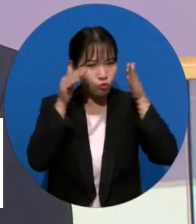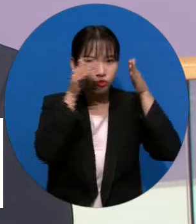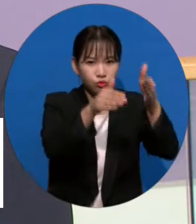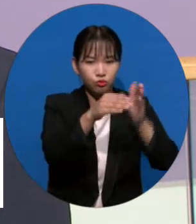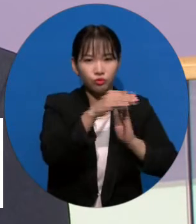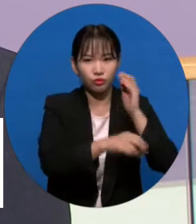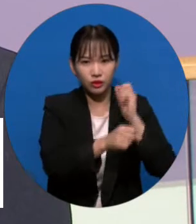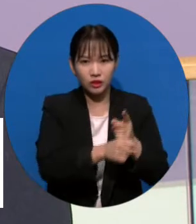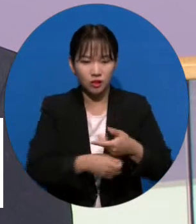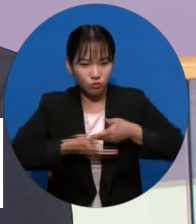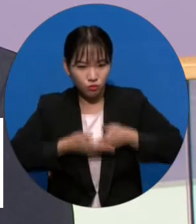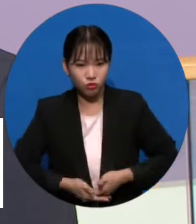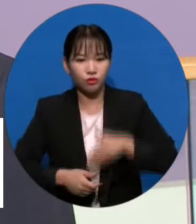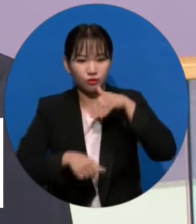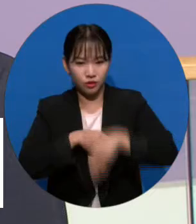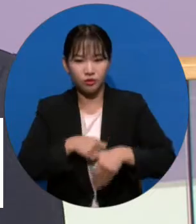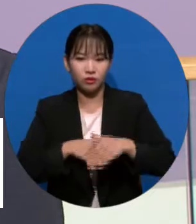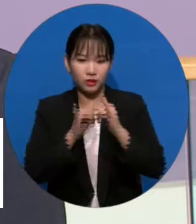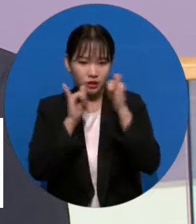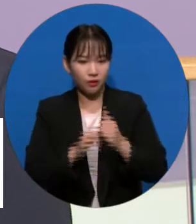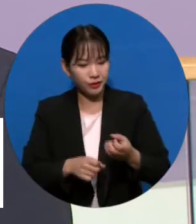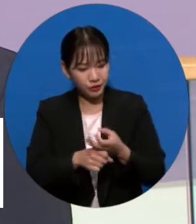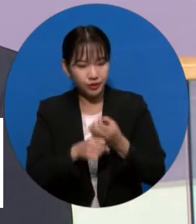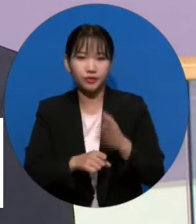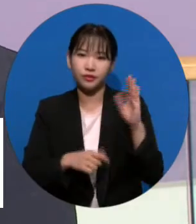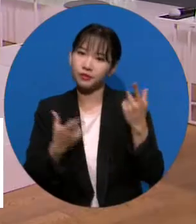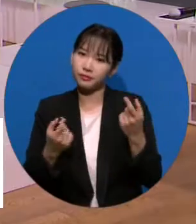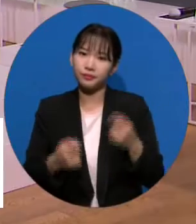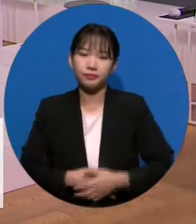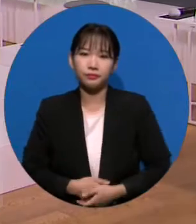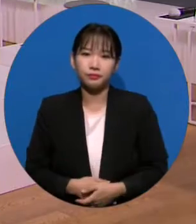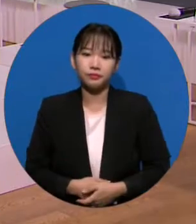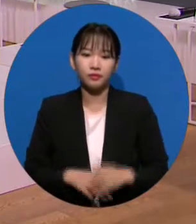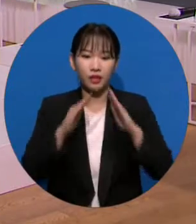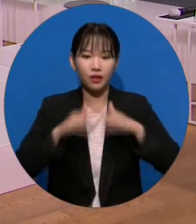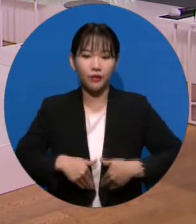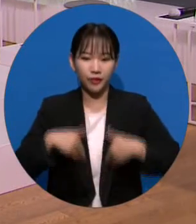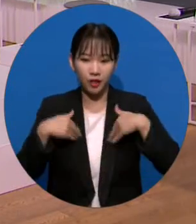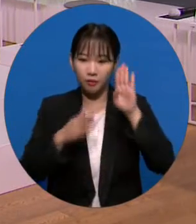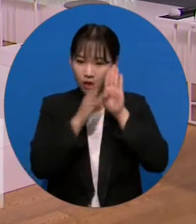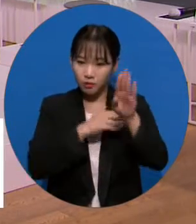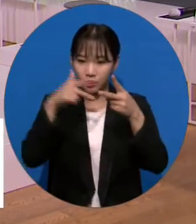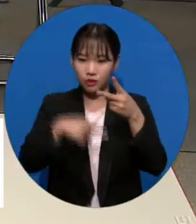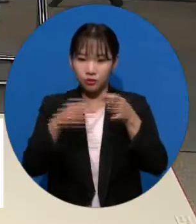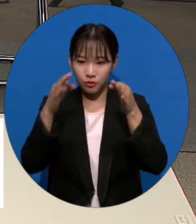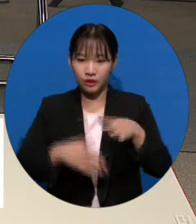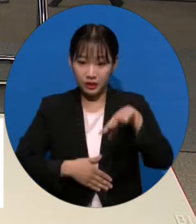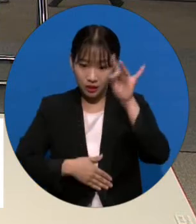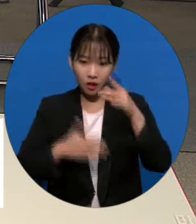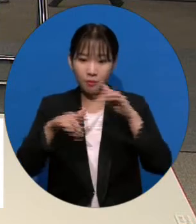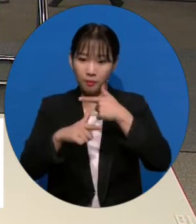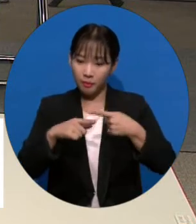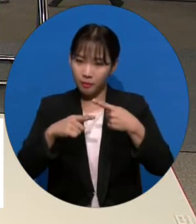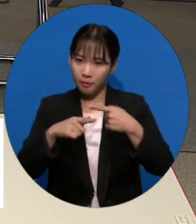학술적이고 무거운 방식으로 우리 사회에 자꾸 좀 전달되지 않느냐. 전라남도는 앞으로 2주 동안 첫